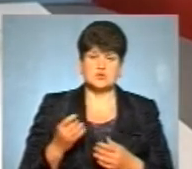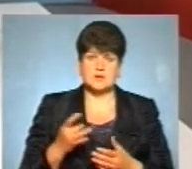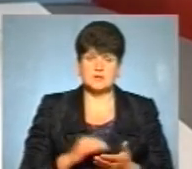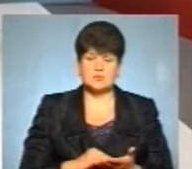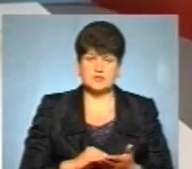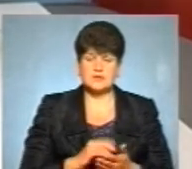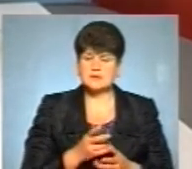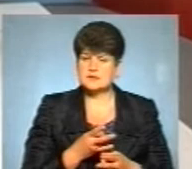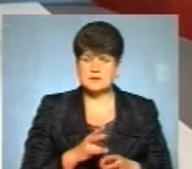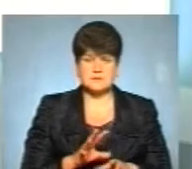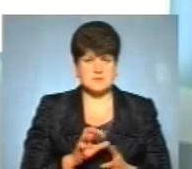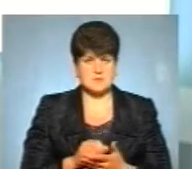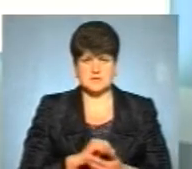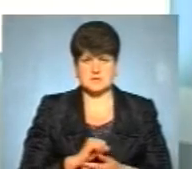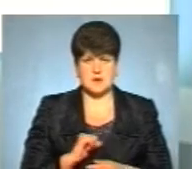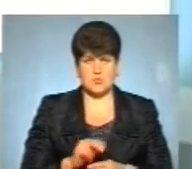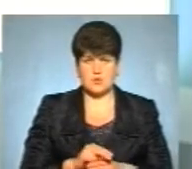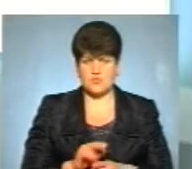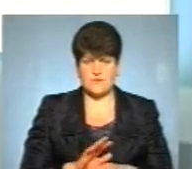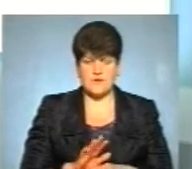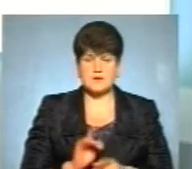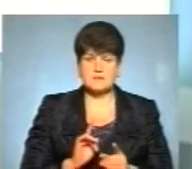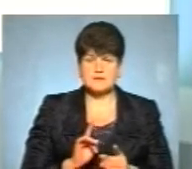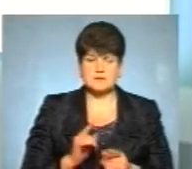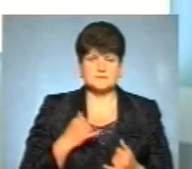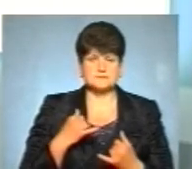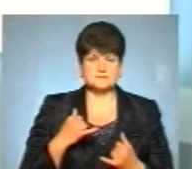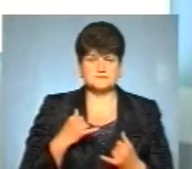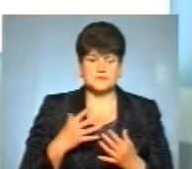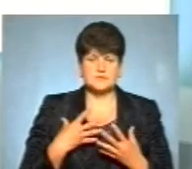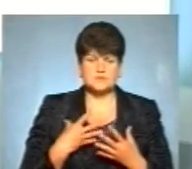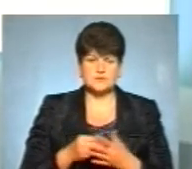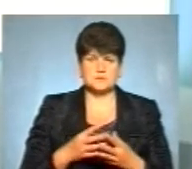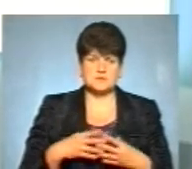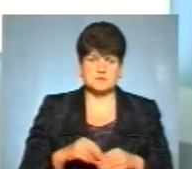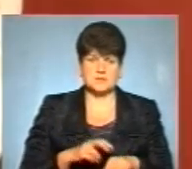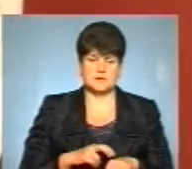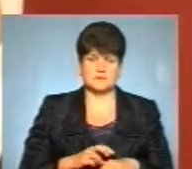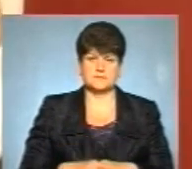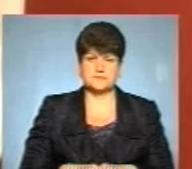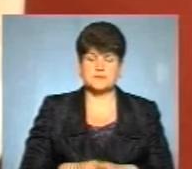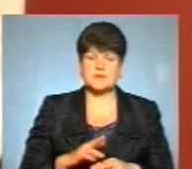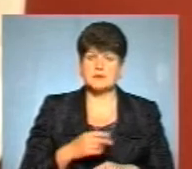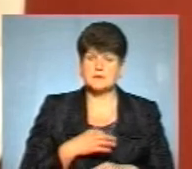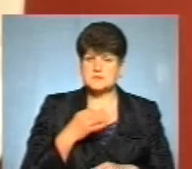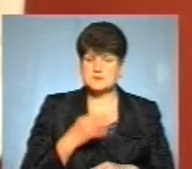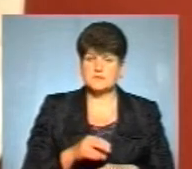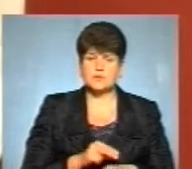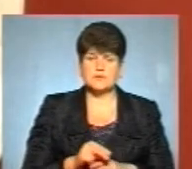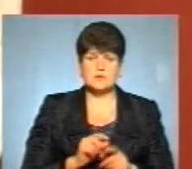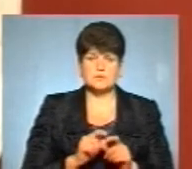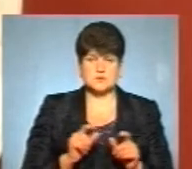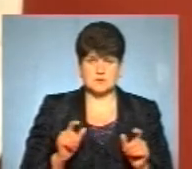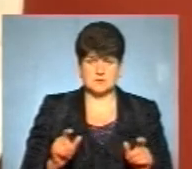не займатися самолікуванням і тільки контактувати з своїм сімейним лікарем. Як нам повідомили, у лікувальному